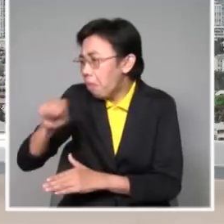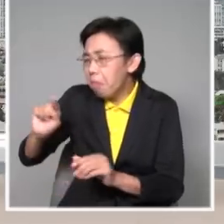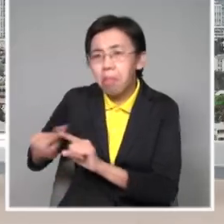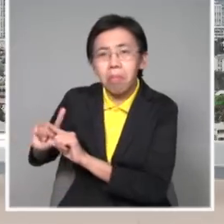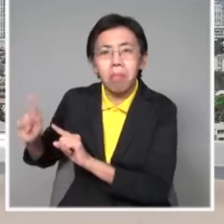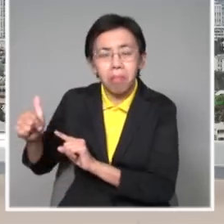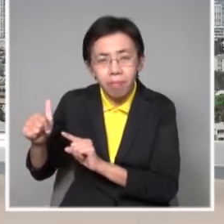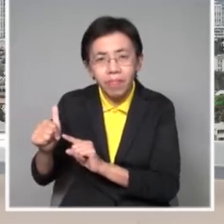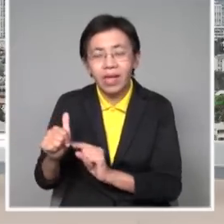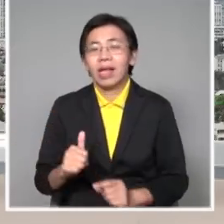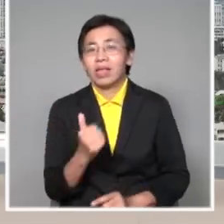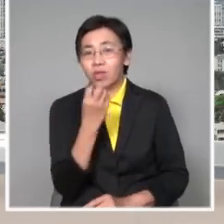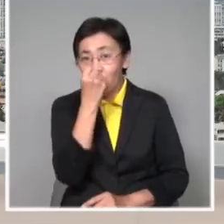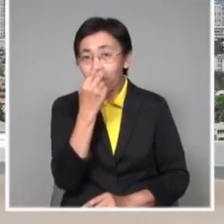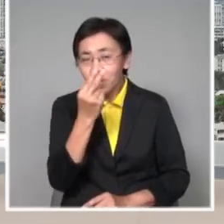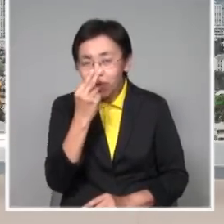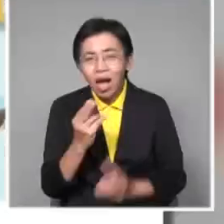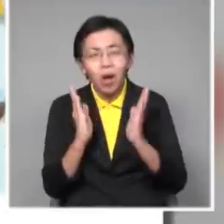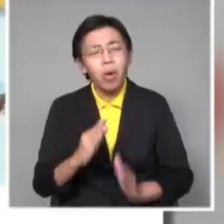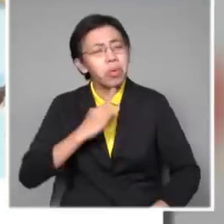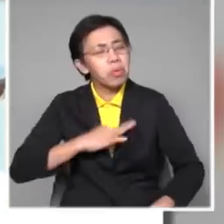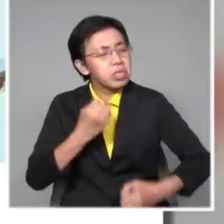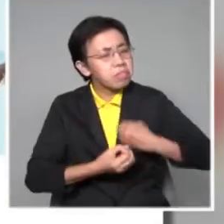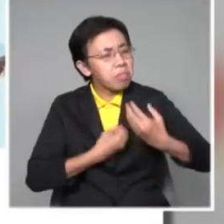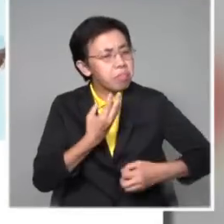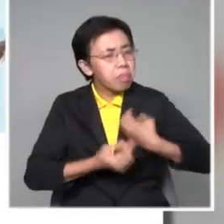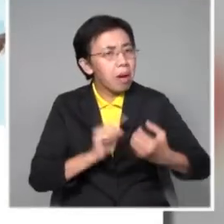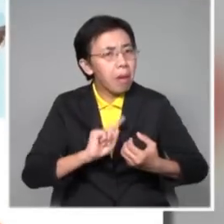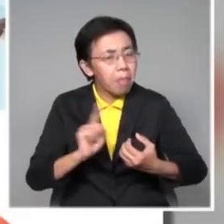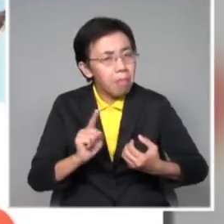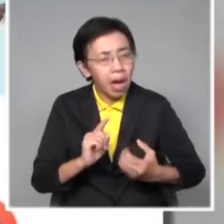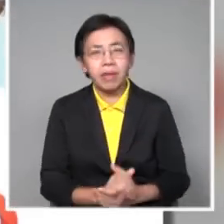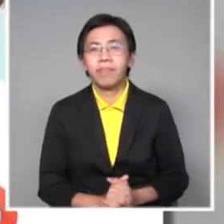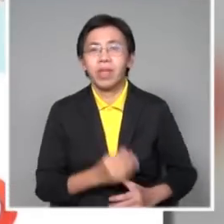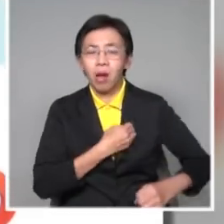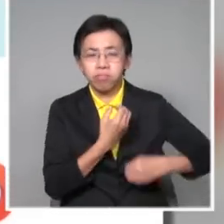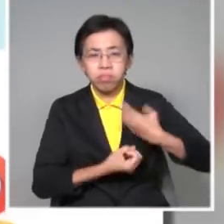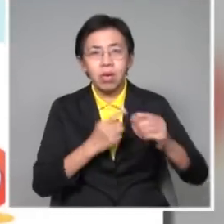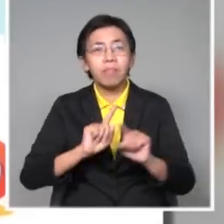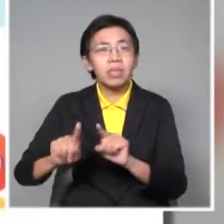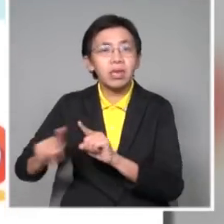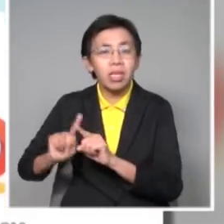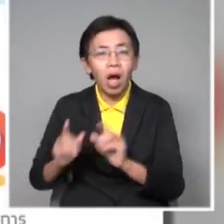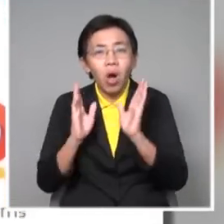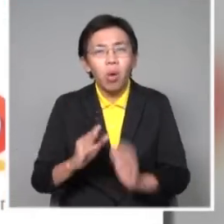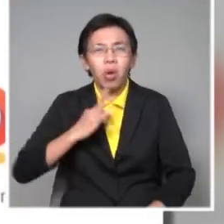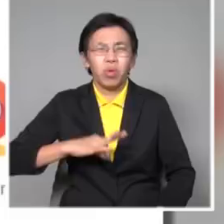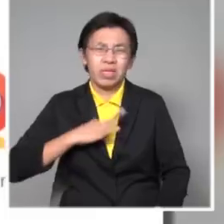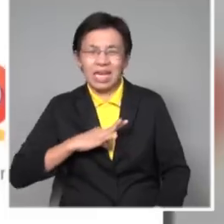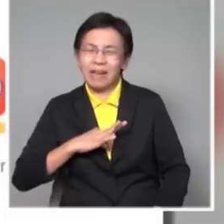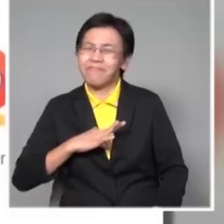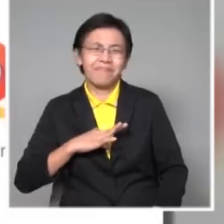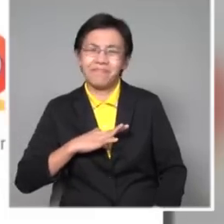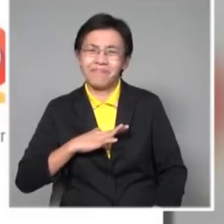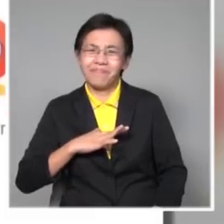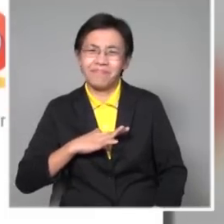เดี๋ยวเราพาคุณผู้ชมไปดูกันค่ะความเห็นที่เกิดขึ้นในโลก Twitter นะคะคิดเห็นกันหลากหลายเลยแล้วส่วนใหญ่ก็ไปในเชิงวิพากษ์วิจารณ์ค่ะ